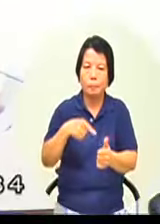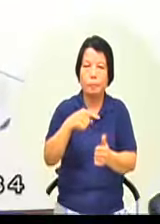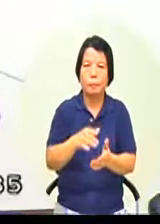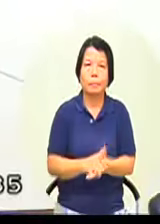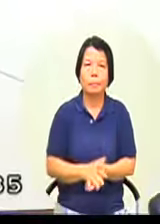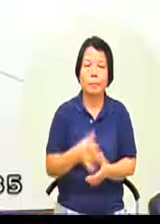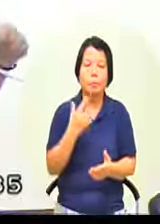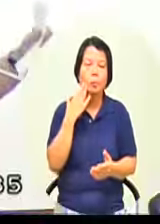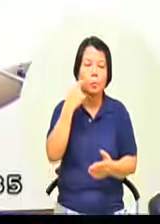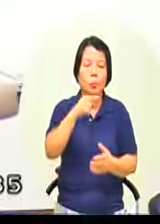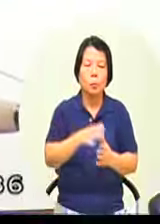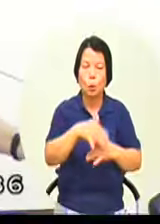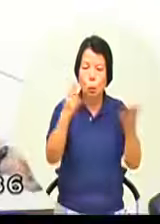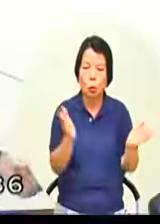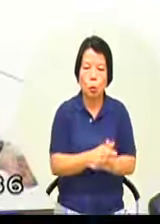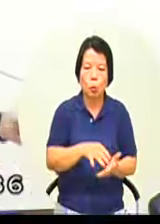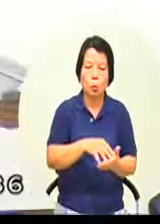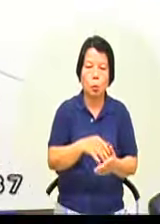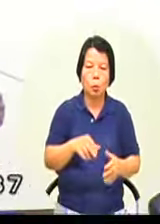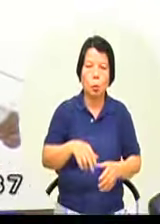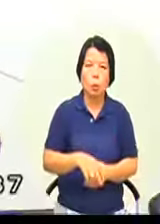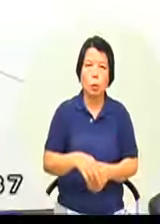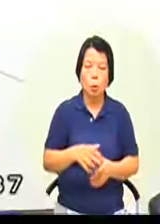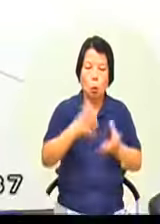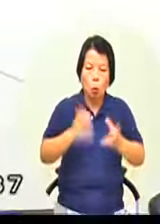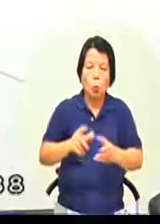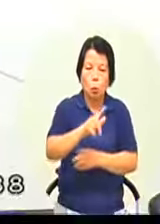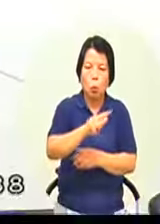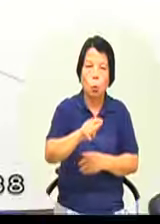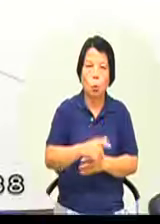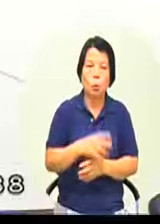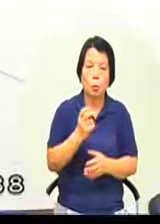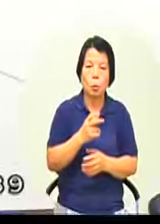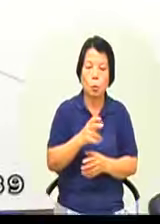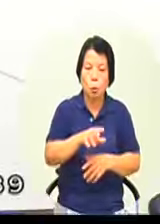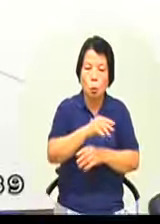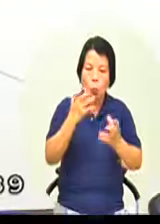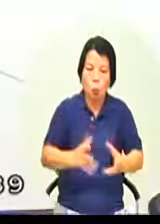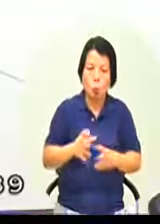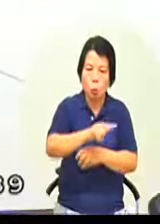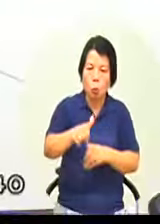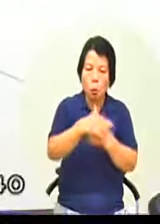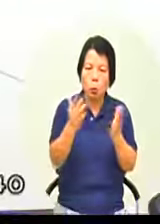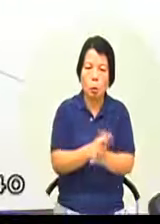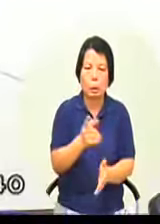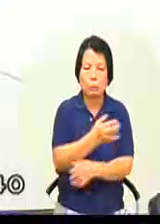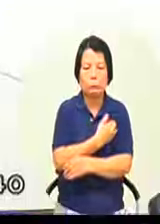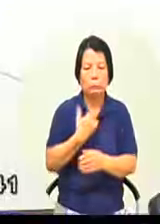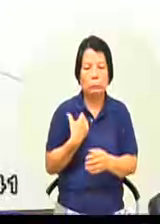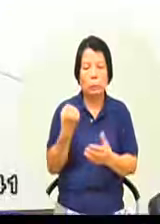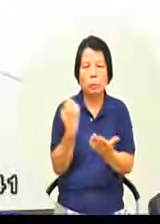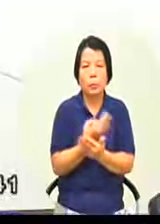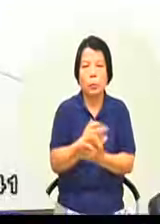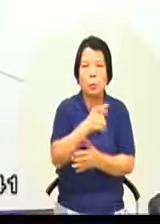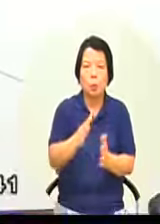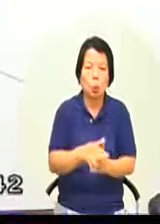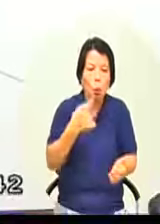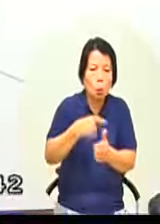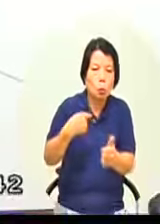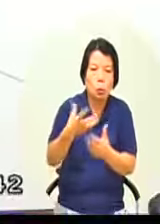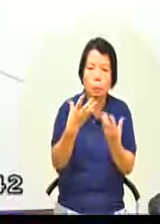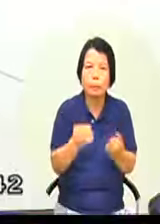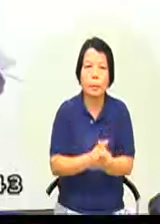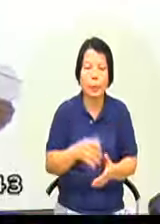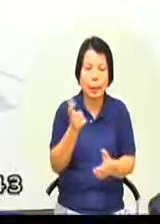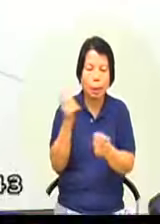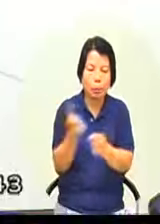你讲的，如果全部的设施你要他们做，他们没有人力，好，那如果你不去辅导的话，到时候还是一直在重复的，台